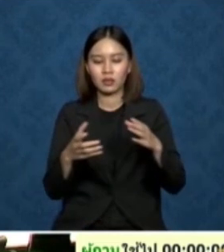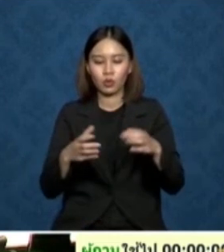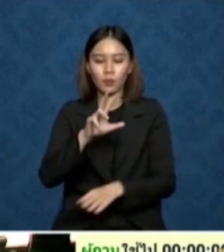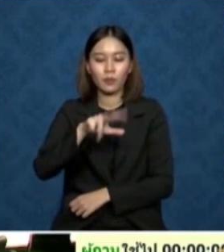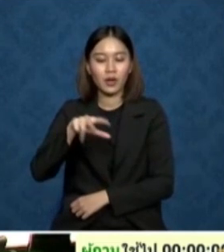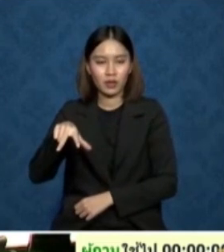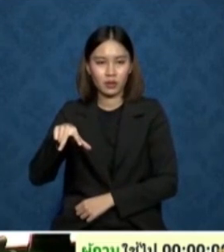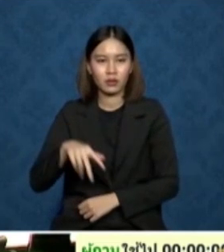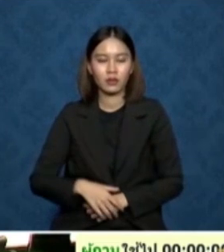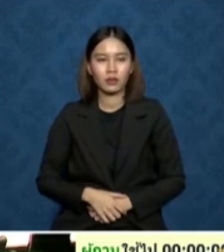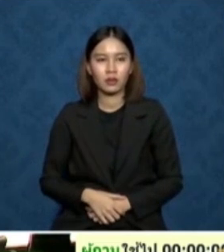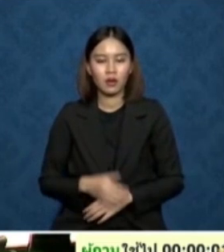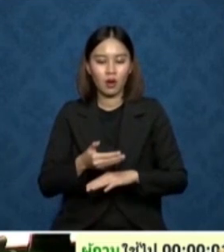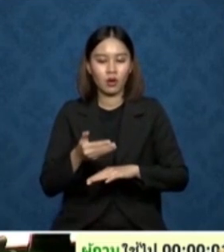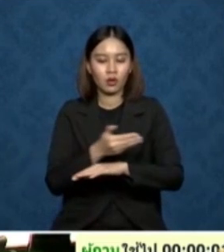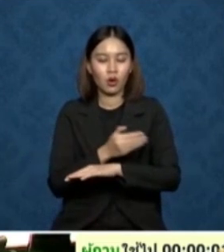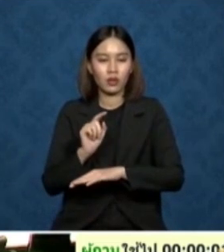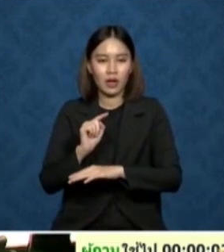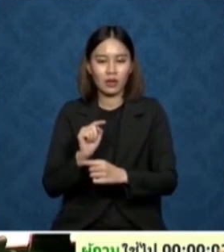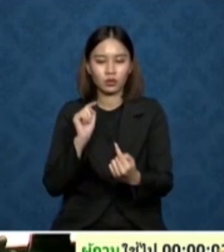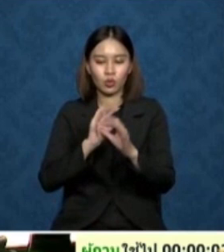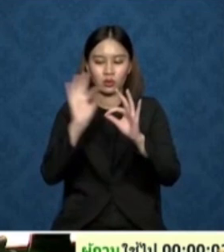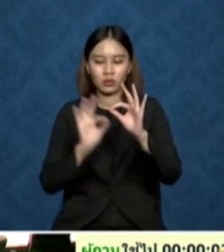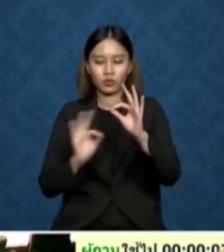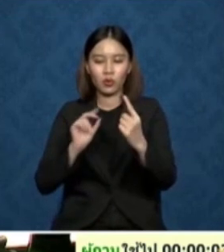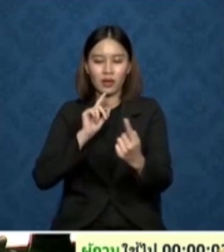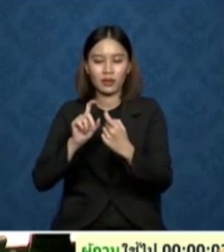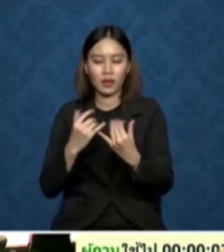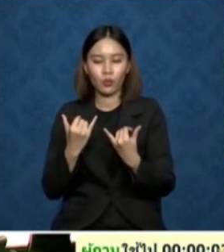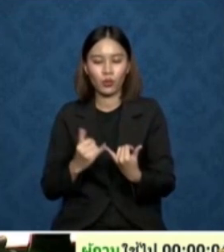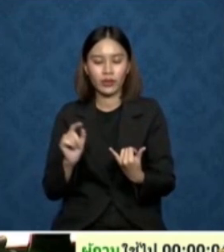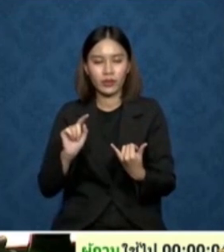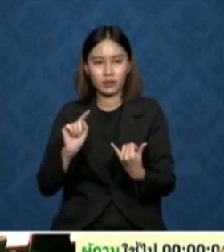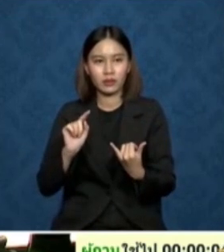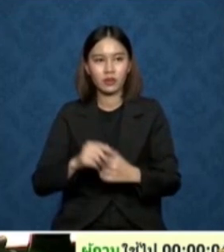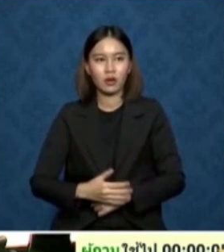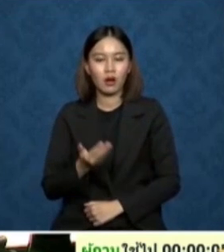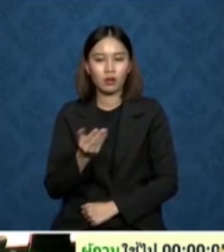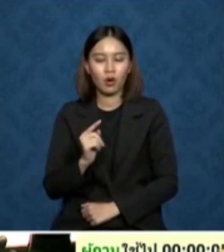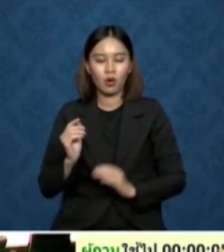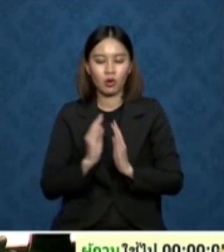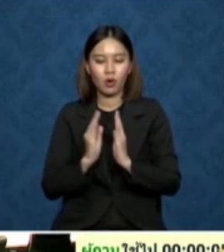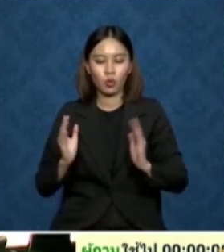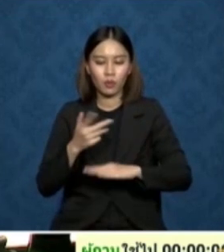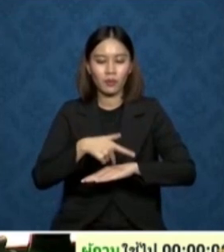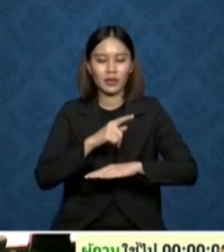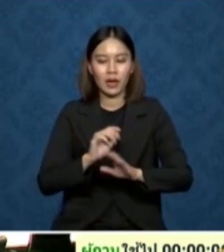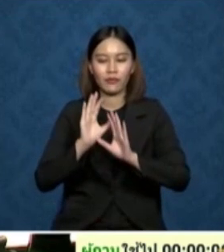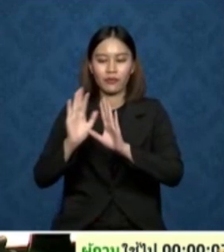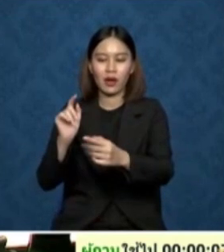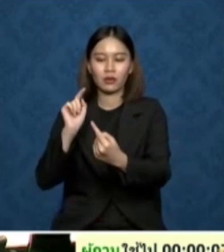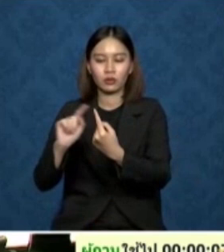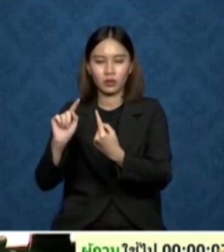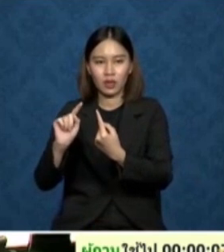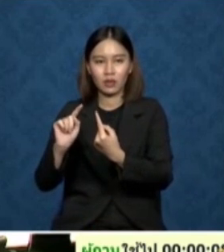ยครับก่อนทผมจะเข้าสู่เอหา กรธูถามขผมในวนนี้ครั probationขอขอบคณOTTAN PAPA ผ่านไปเยอะ